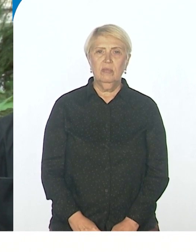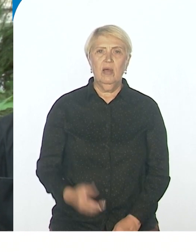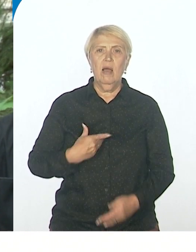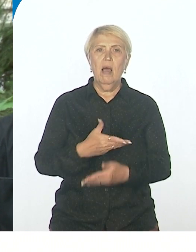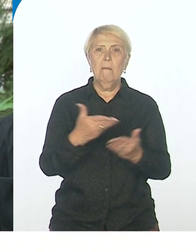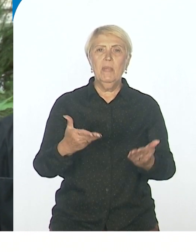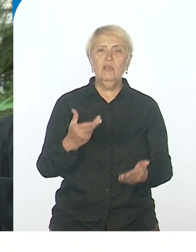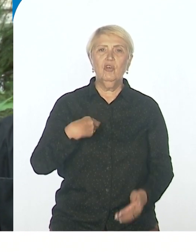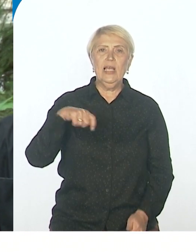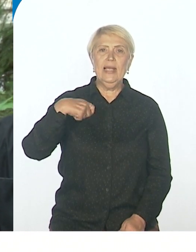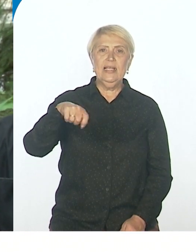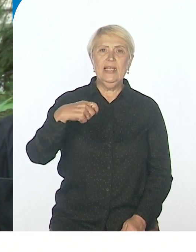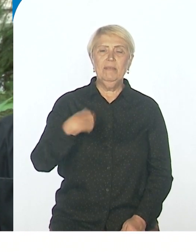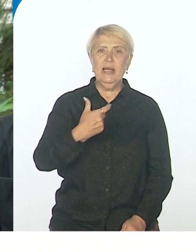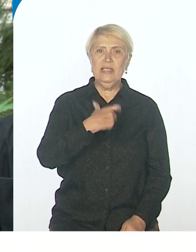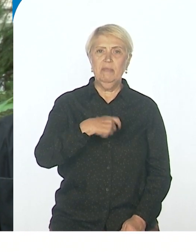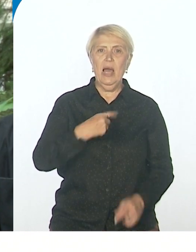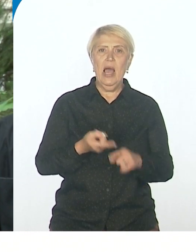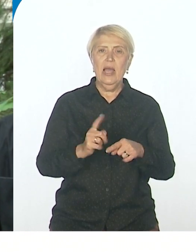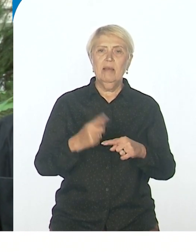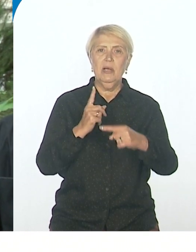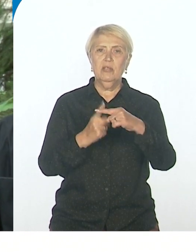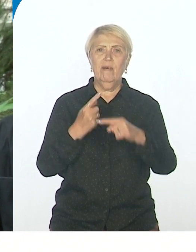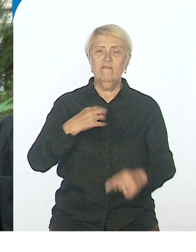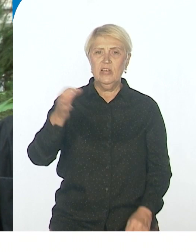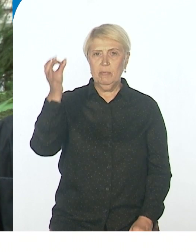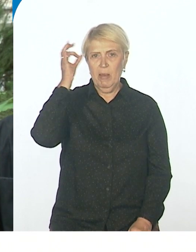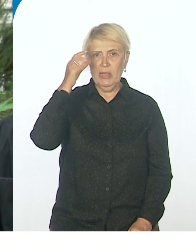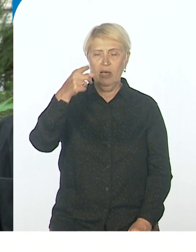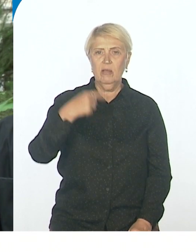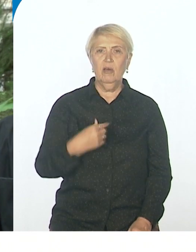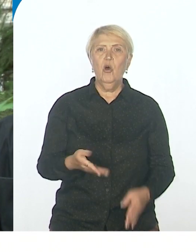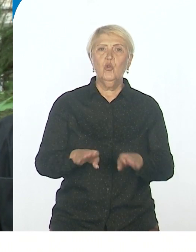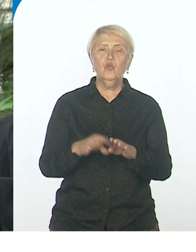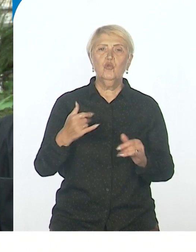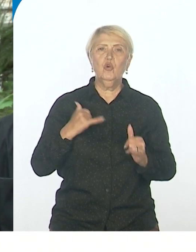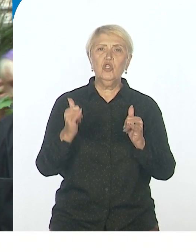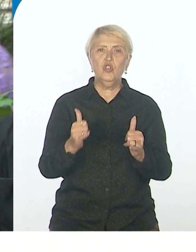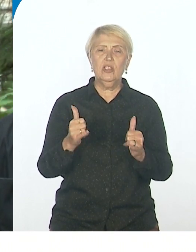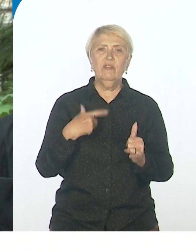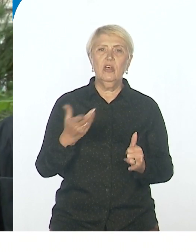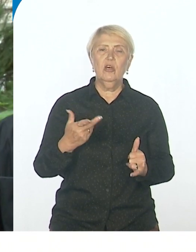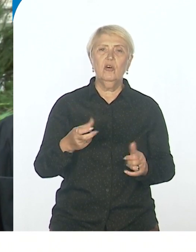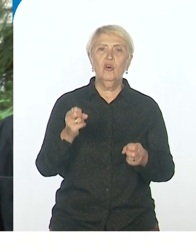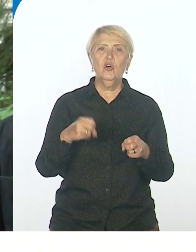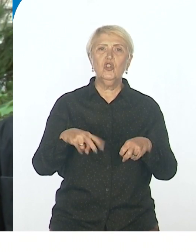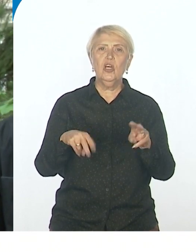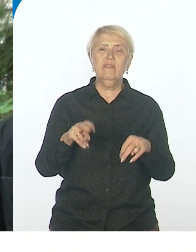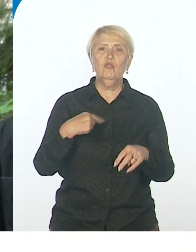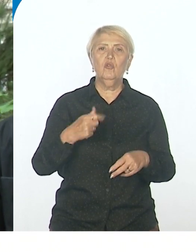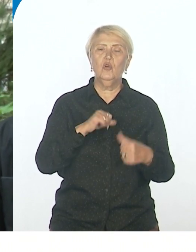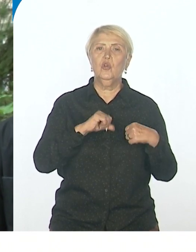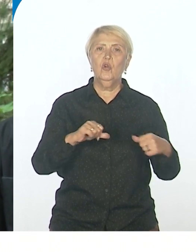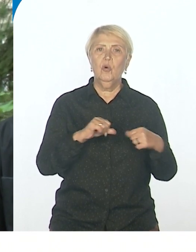осеняем себя этим живоносным крестом, воспоминая ту жертвенную любовь, которую проявил к нам